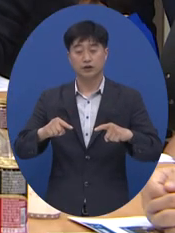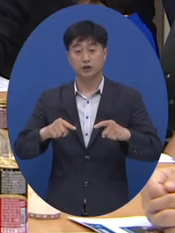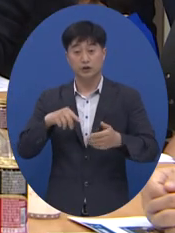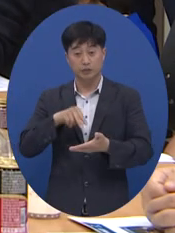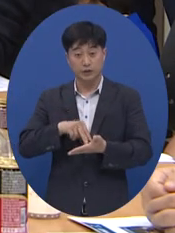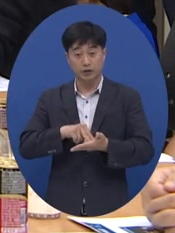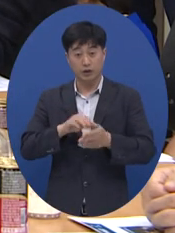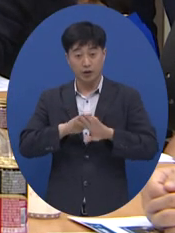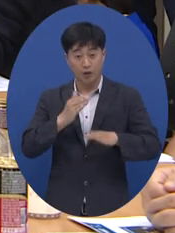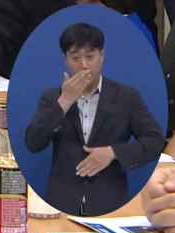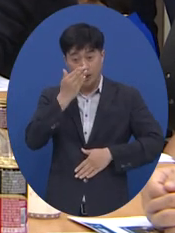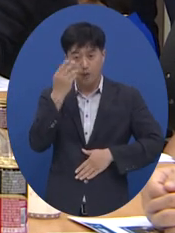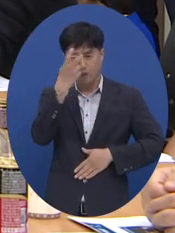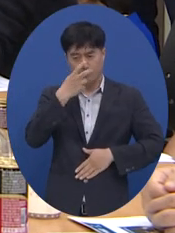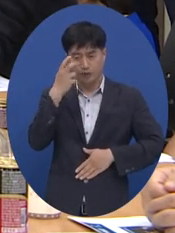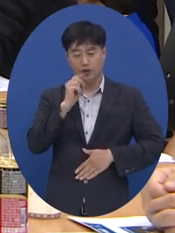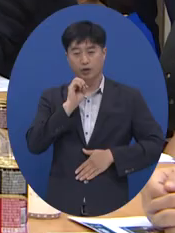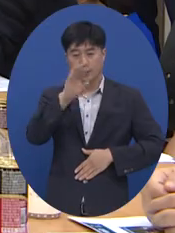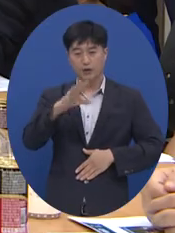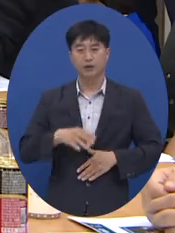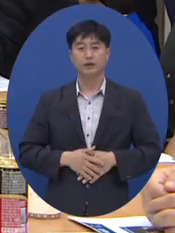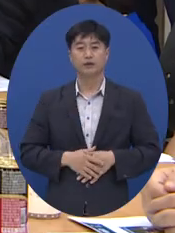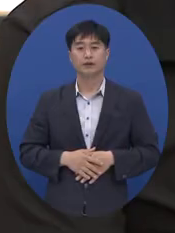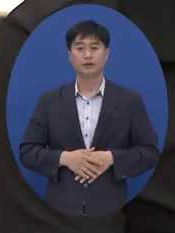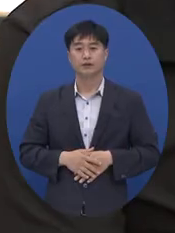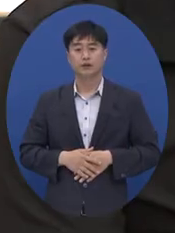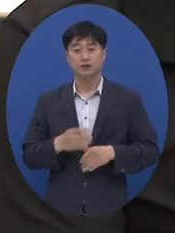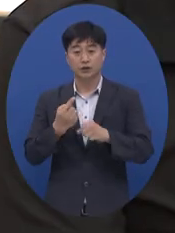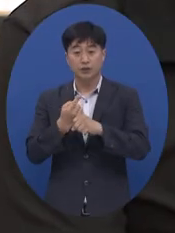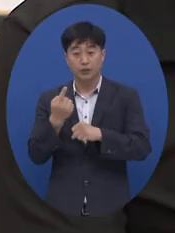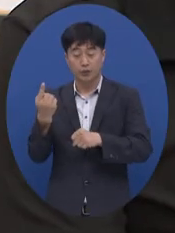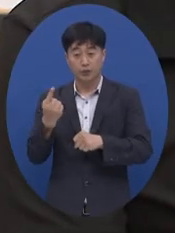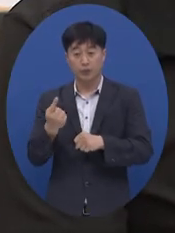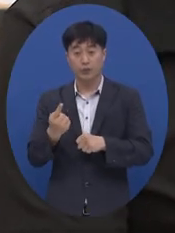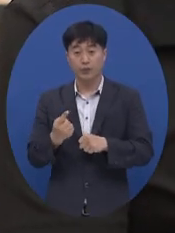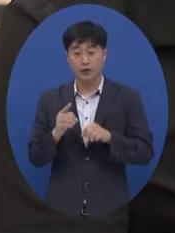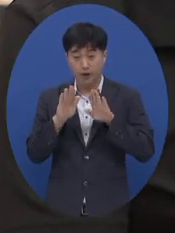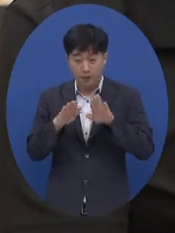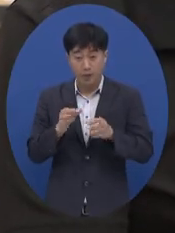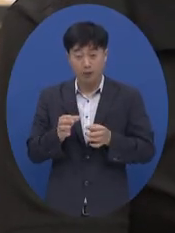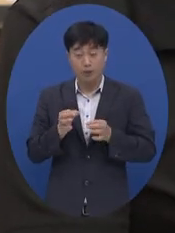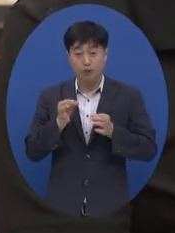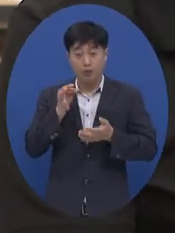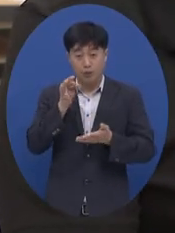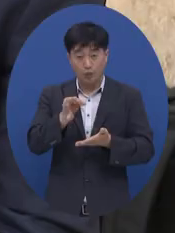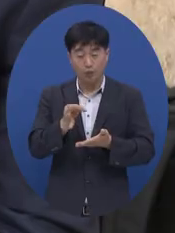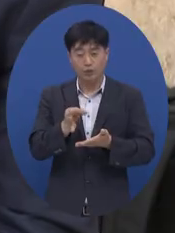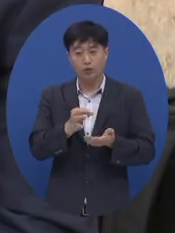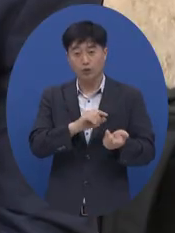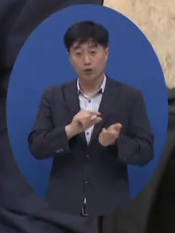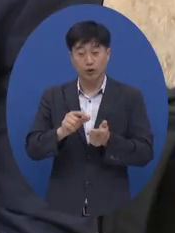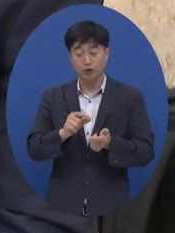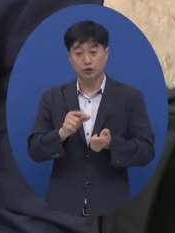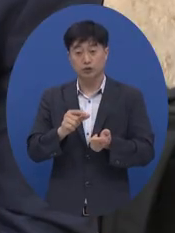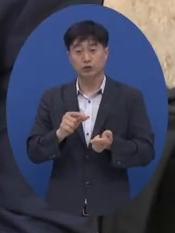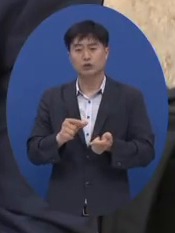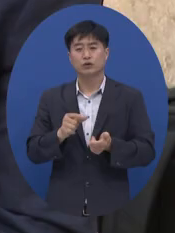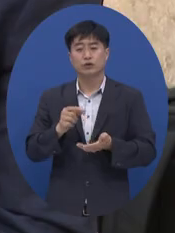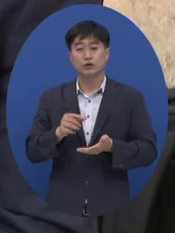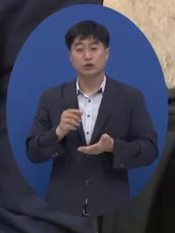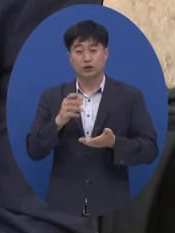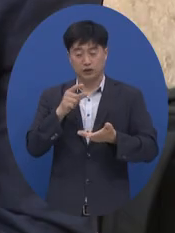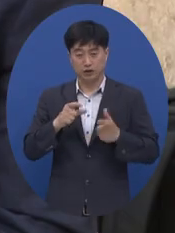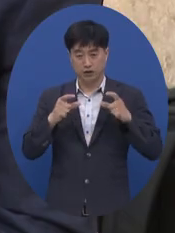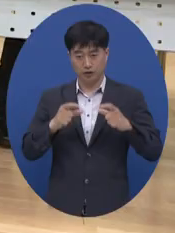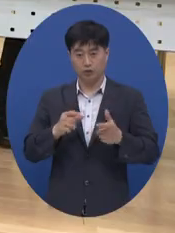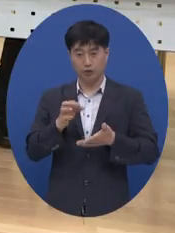차원에서 해결할 수 있다면 적극 검토하겠다고 답했습니다. 이 밖에 세뱃돈이나 자녀 용돈을 경기 지역화폐 카드로 주는 등 다양한